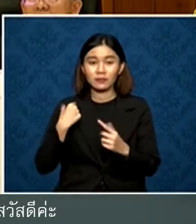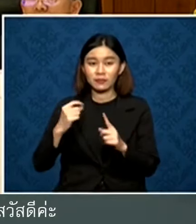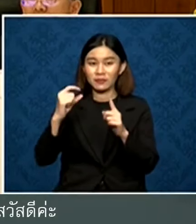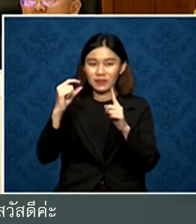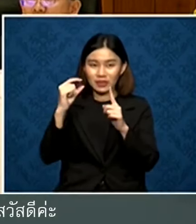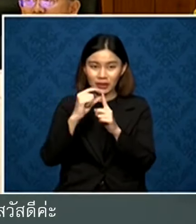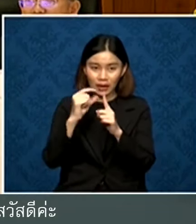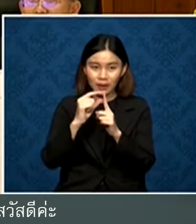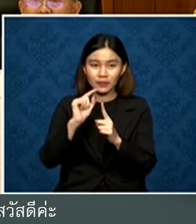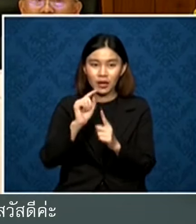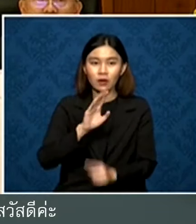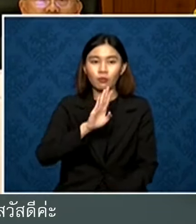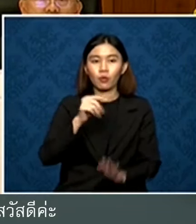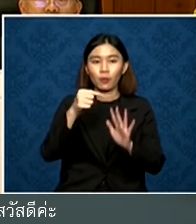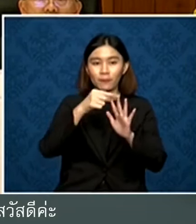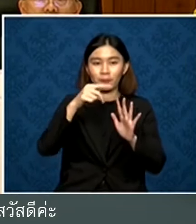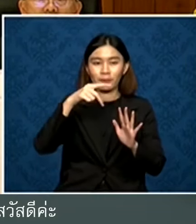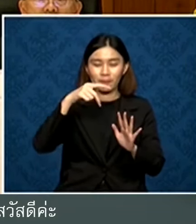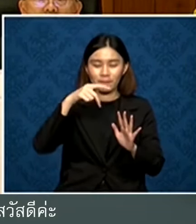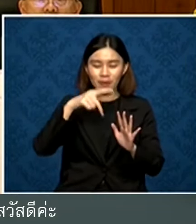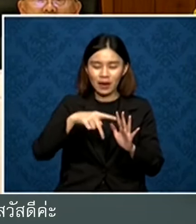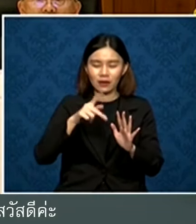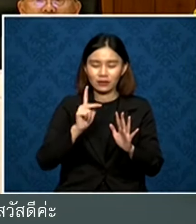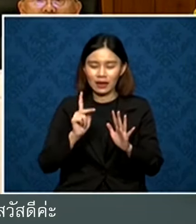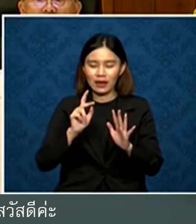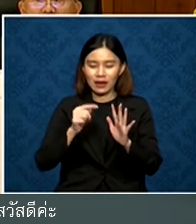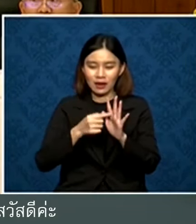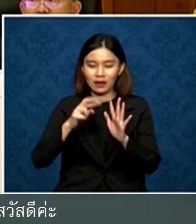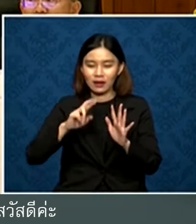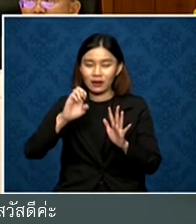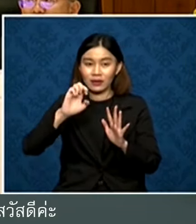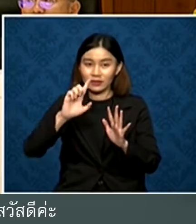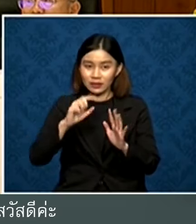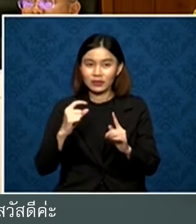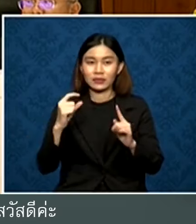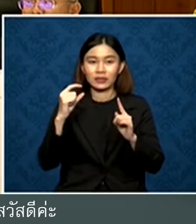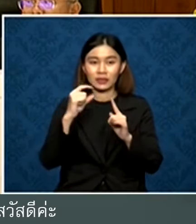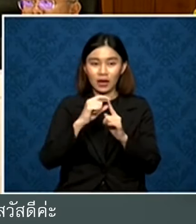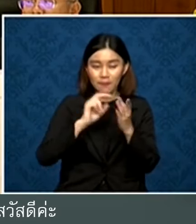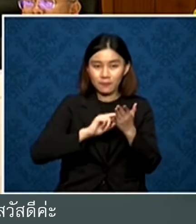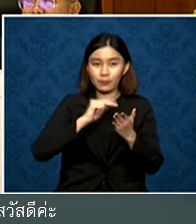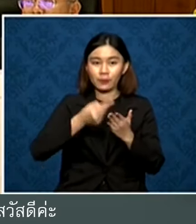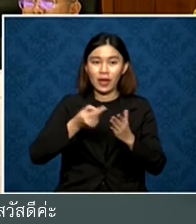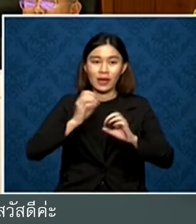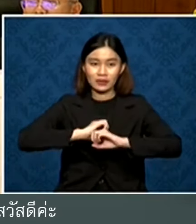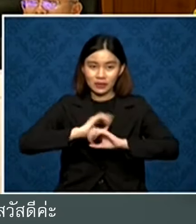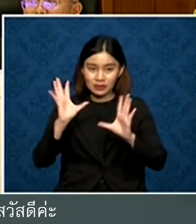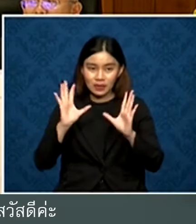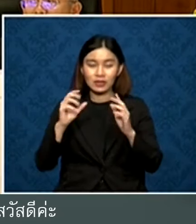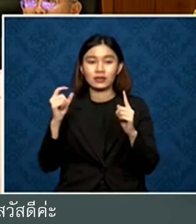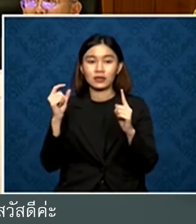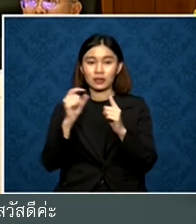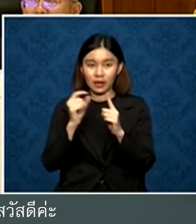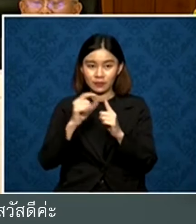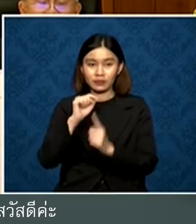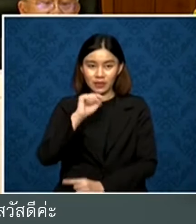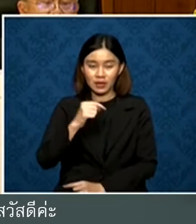เพียงคำว่าบุพการีซึ่งมีคำนิยามที่ชัดเจนเกี่ยวกับบุพการี